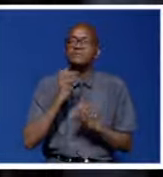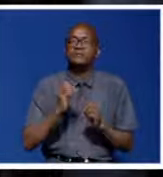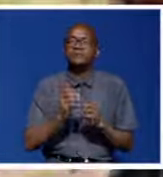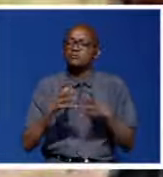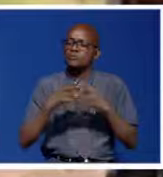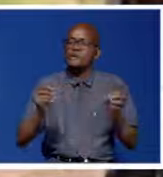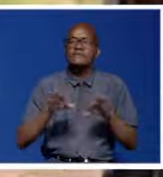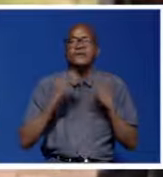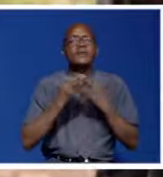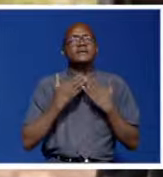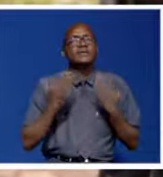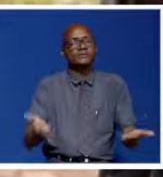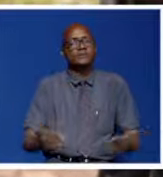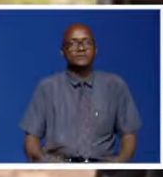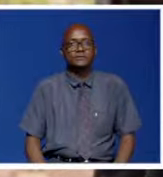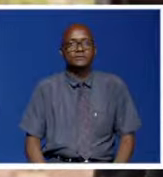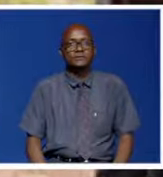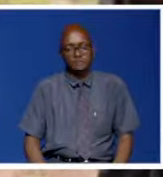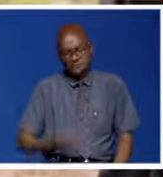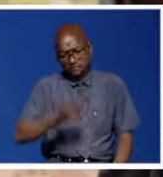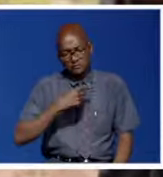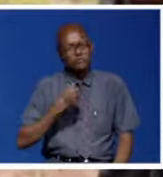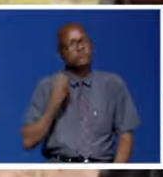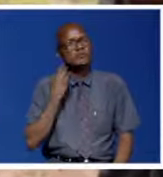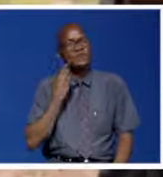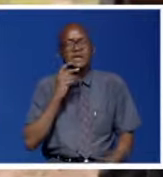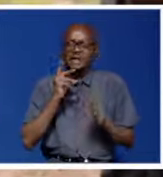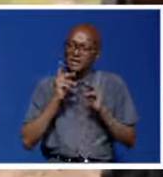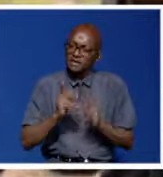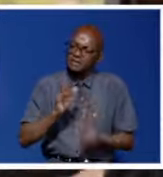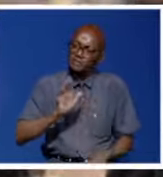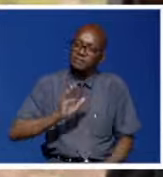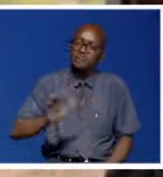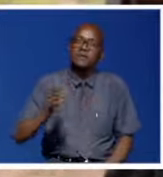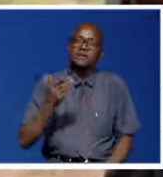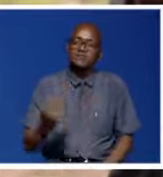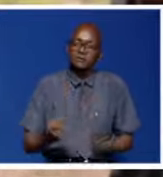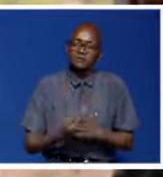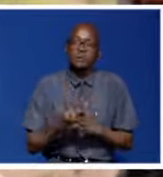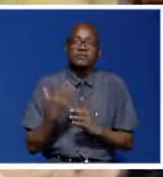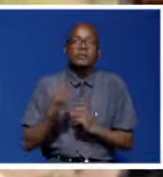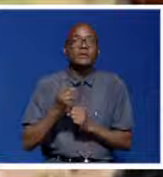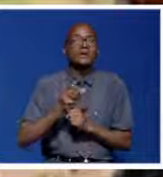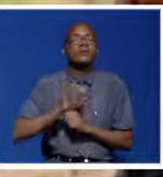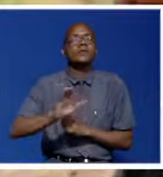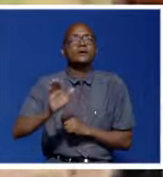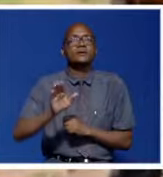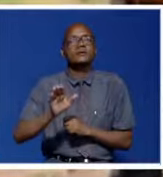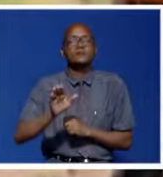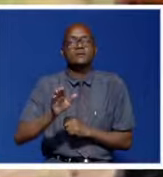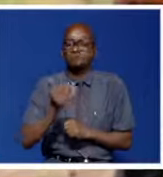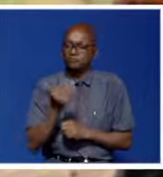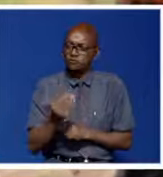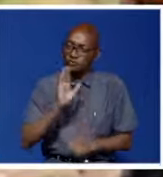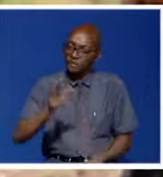familia zetu sisi. Sasa jamani, tunaumia. Kama ni wao, ili tukio limewapata wao, ni mtoto wake mwenyewe au ni